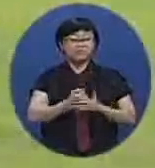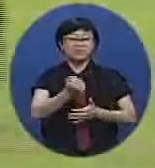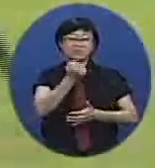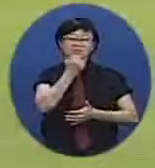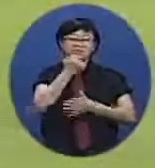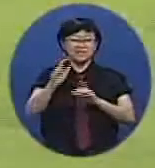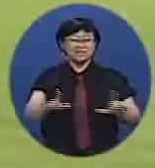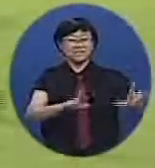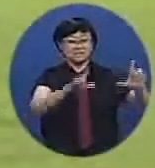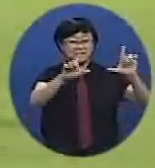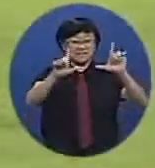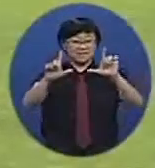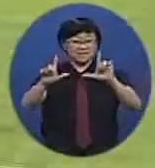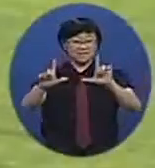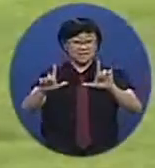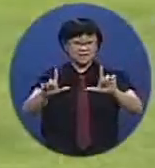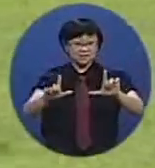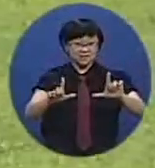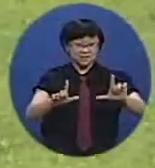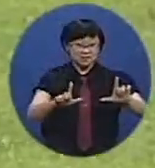이왕이라면 웃으며 살자